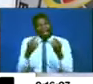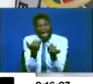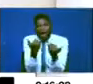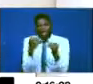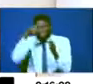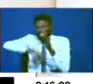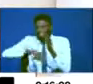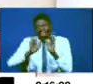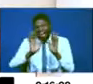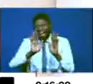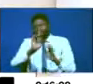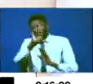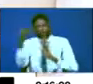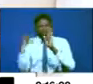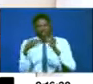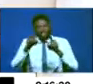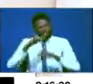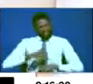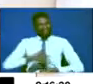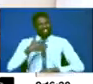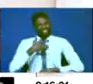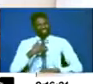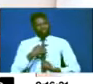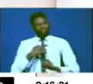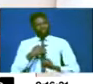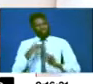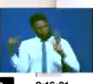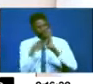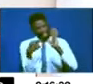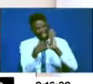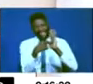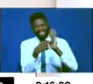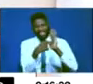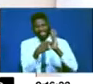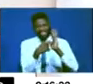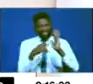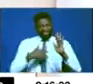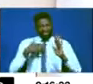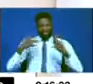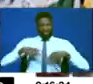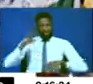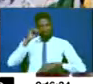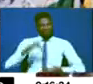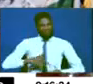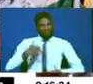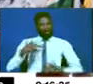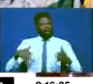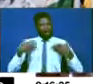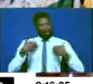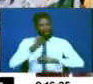kwa undani unalolitazama na kusema kwamba nahisi kwamba wakazi wa Mombasa wamefurahia kufikia sasa?